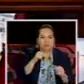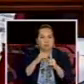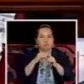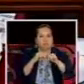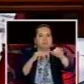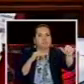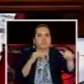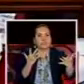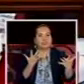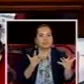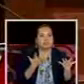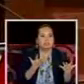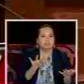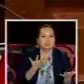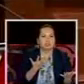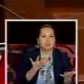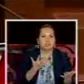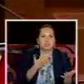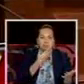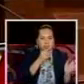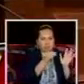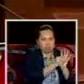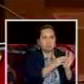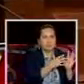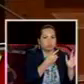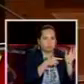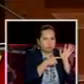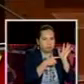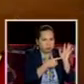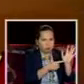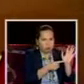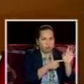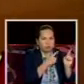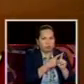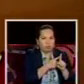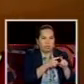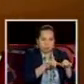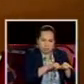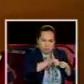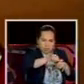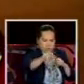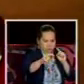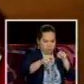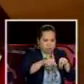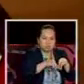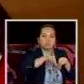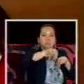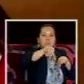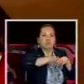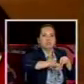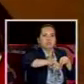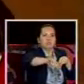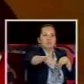Let the record show that the witness has demonstrated the distance of his position to the location where the